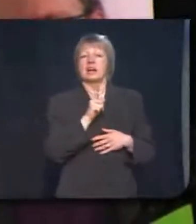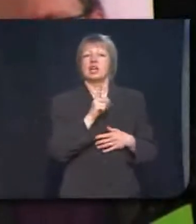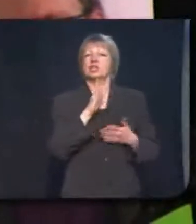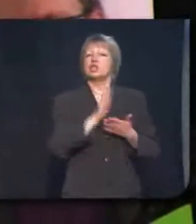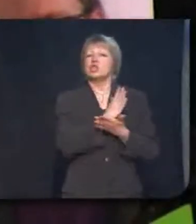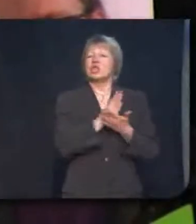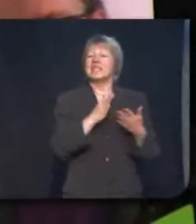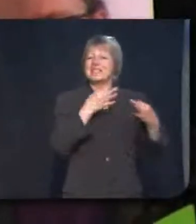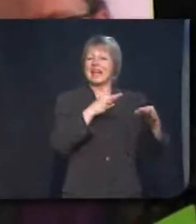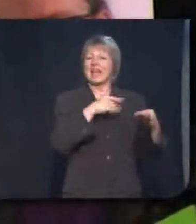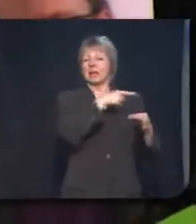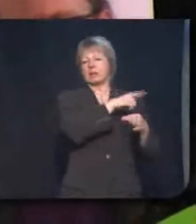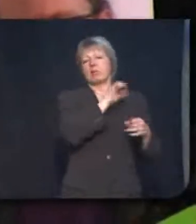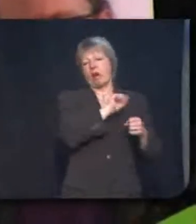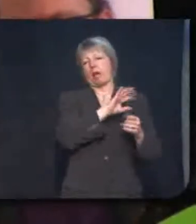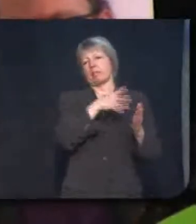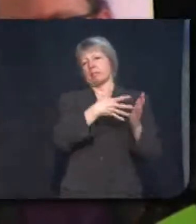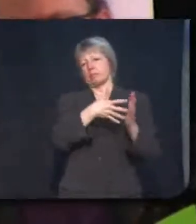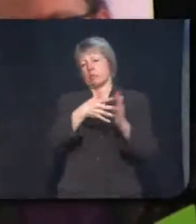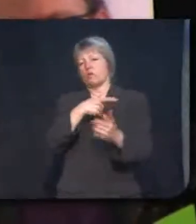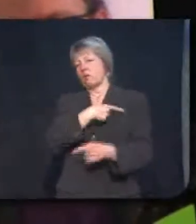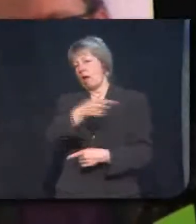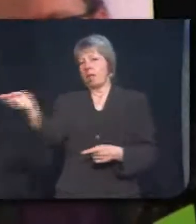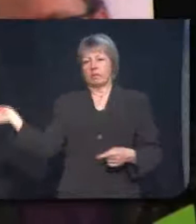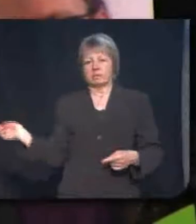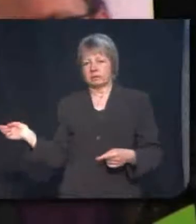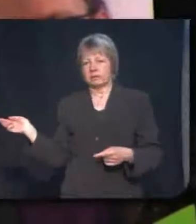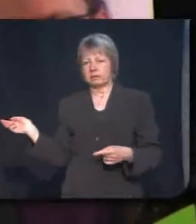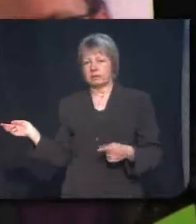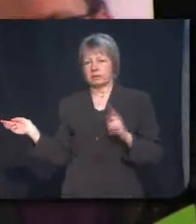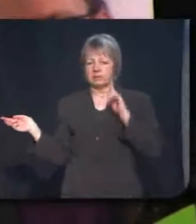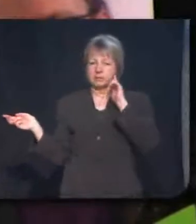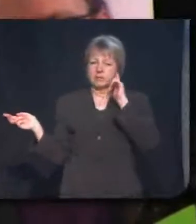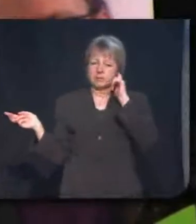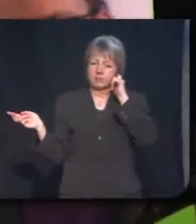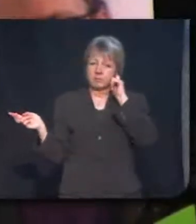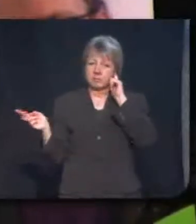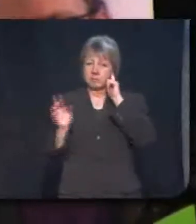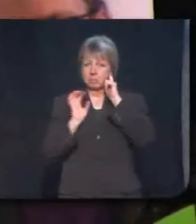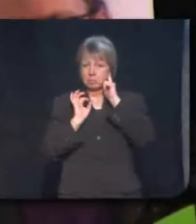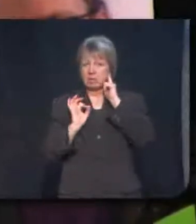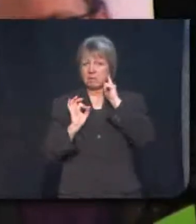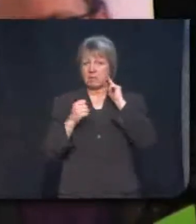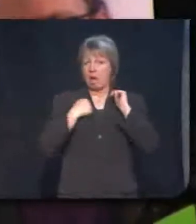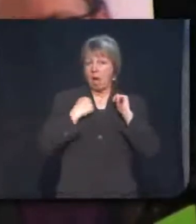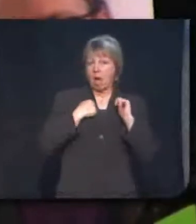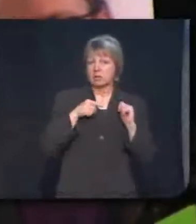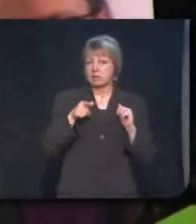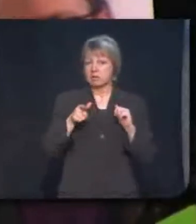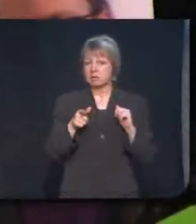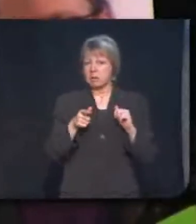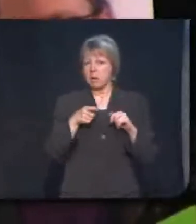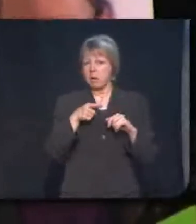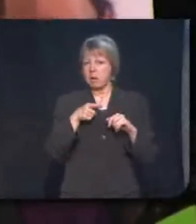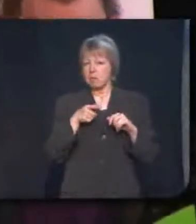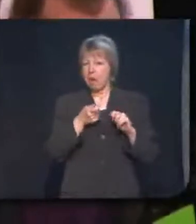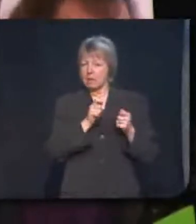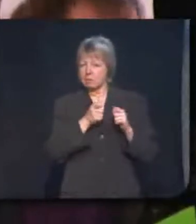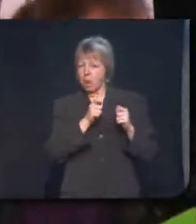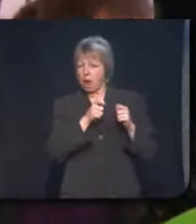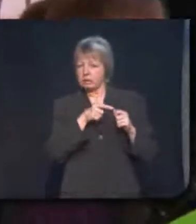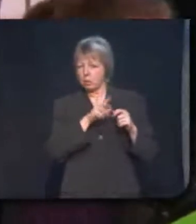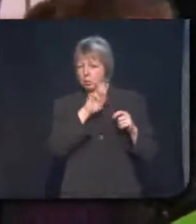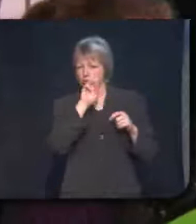Probleme gibt hat man allerdings befürchtet man das hier irgendetwas manipuliert wird kann man natürlich eine geheime Abstimmung